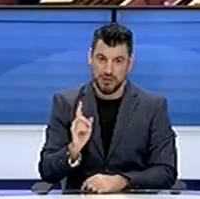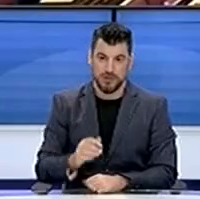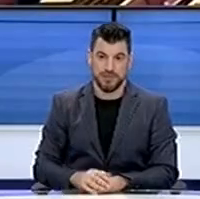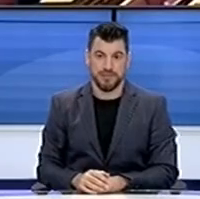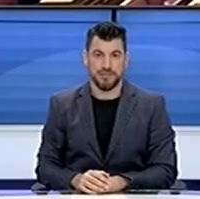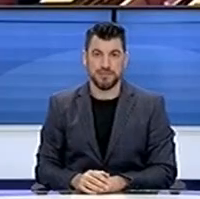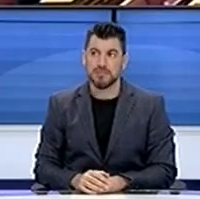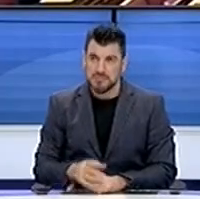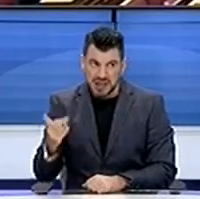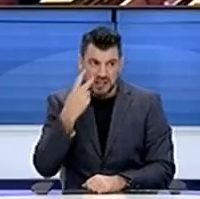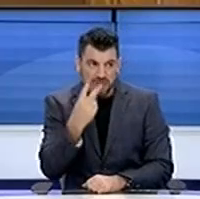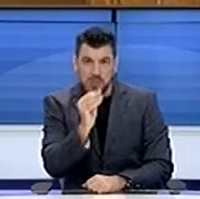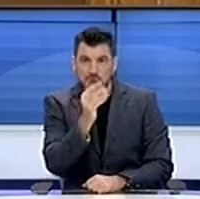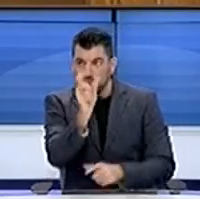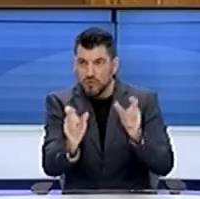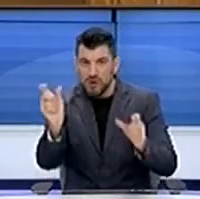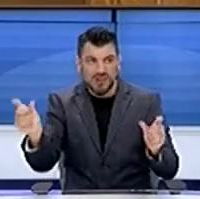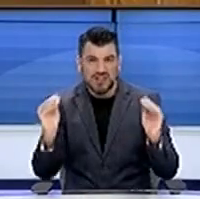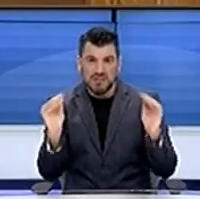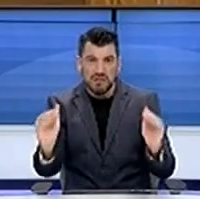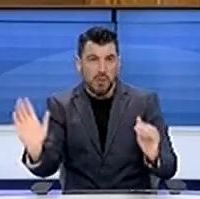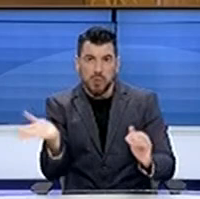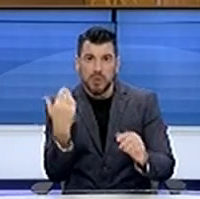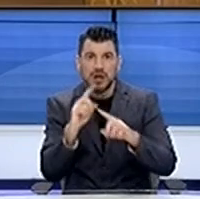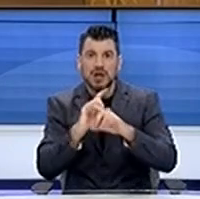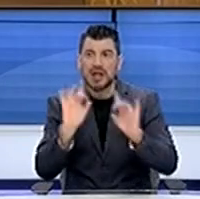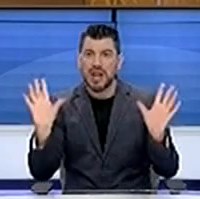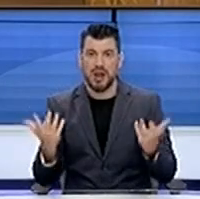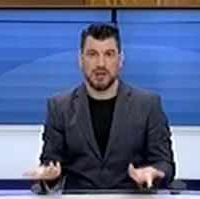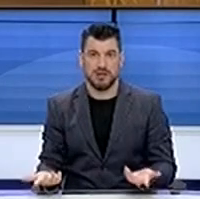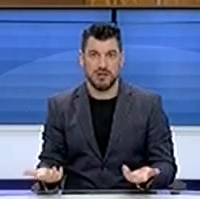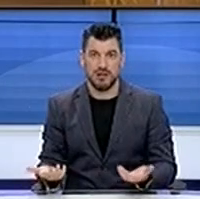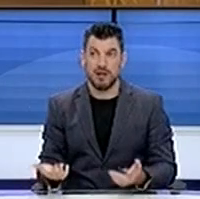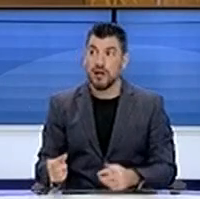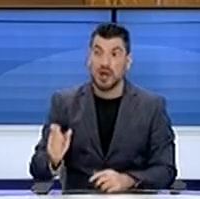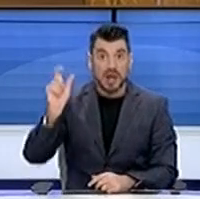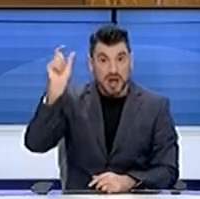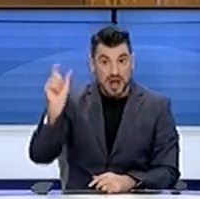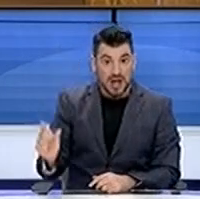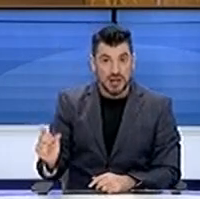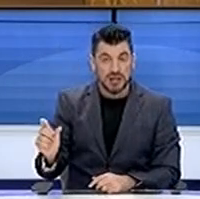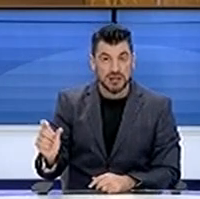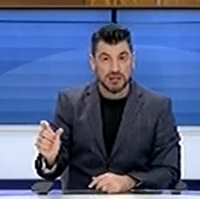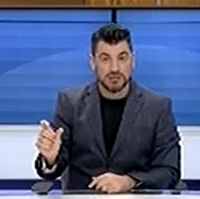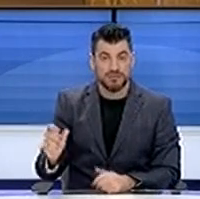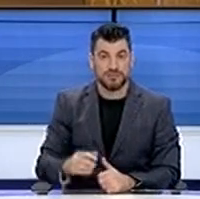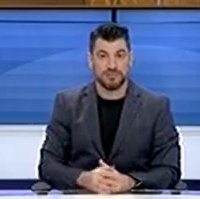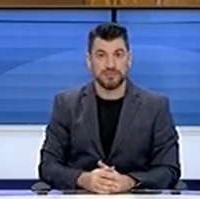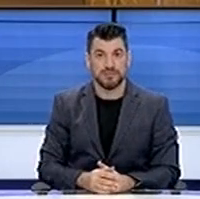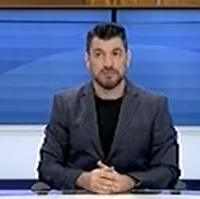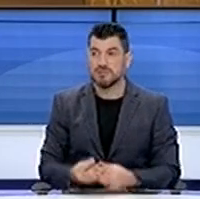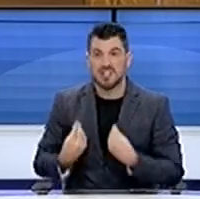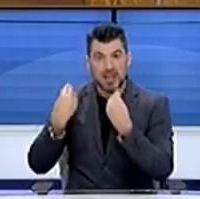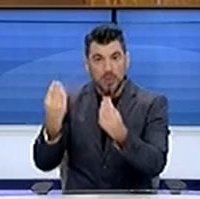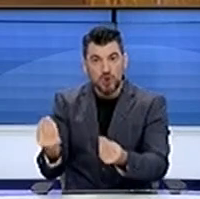τίποτα, ούτε μόνο για τις εγκληματικές πολιτικές επιλογές σας να πετάξετε στον κάδο των αχρήστων έτοιμα σχέδια